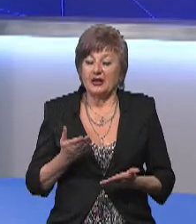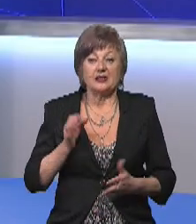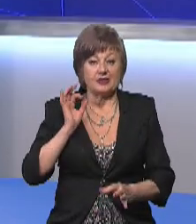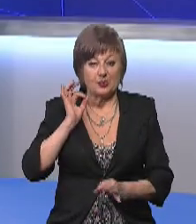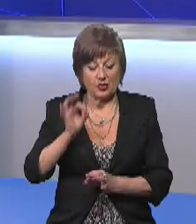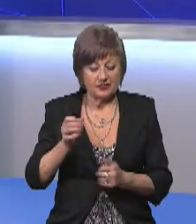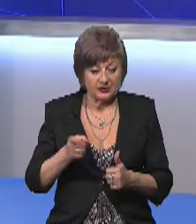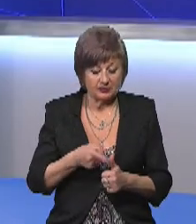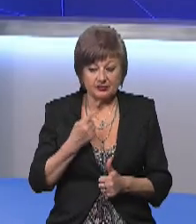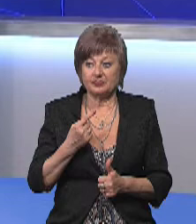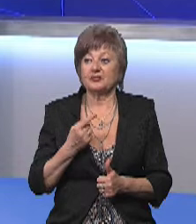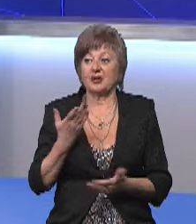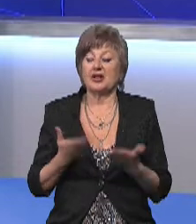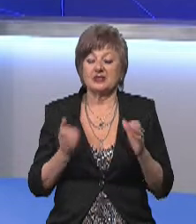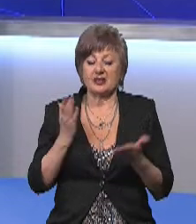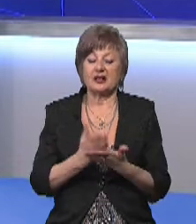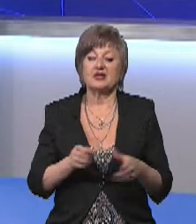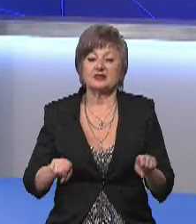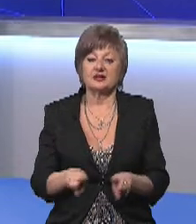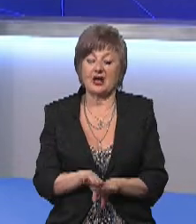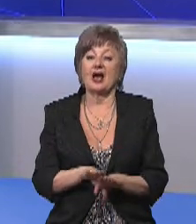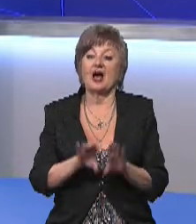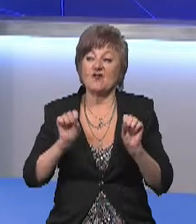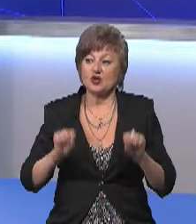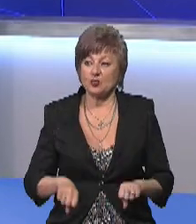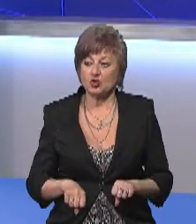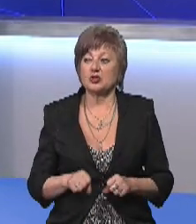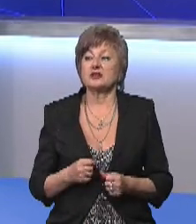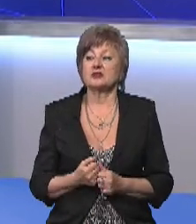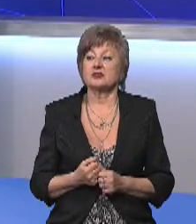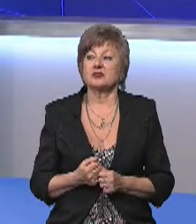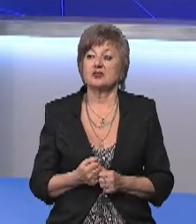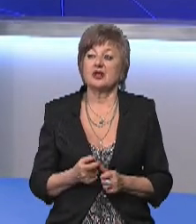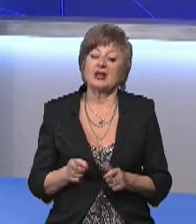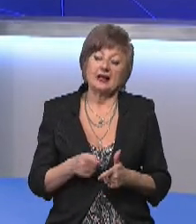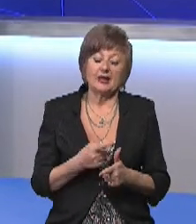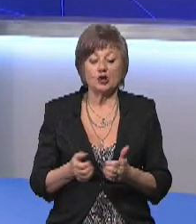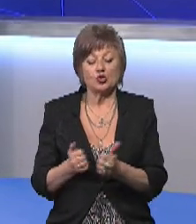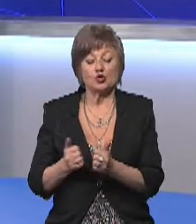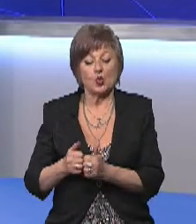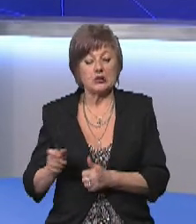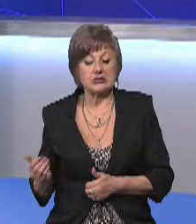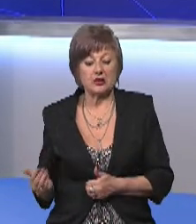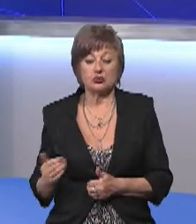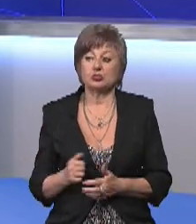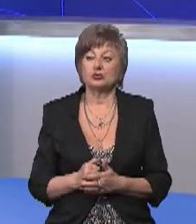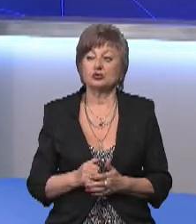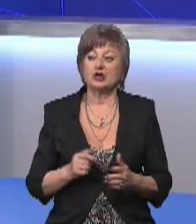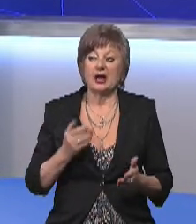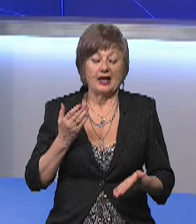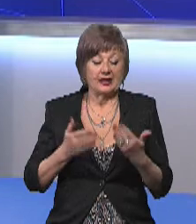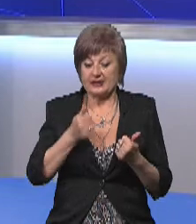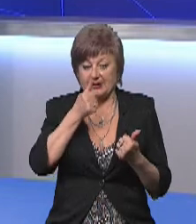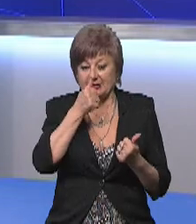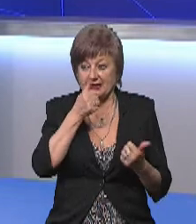зателефонувати одразу на лінію 102, то, звісно, зателефонувати. Потім, можливо, там до сусіда ще зайти і ще щось. Тобто, щоб, якщо ти